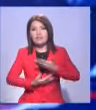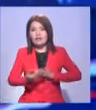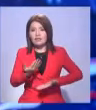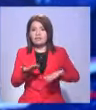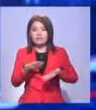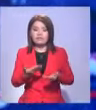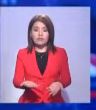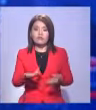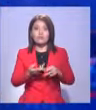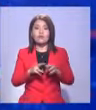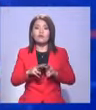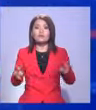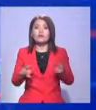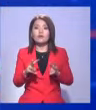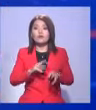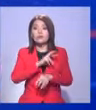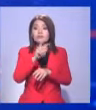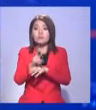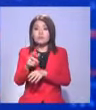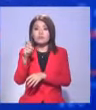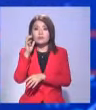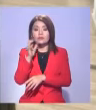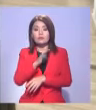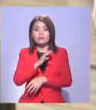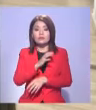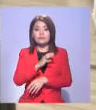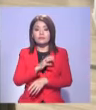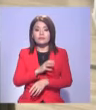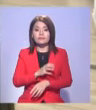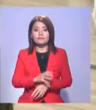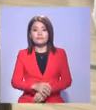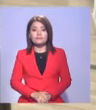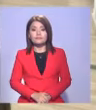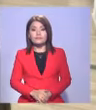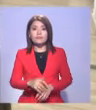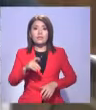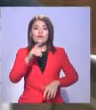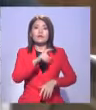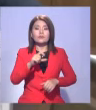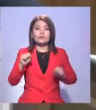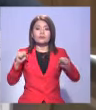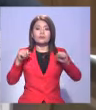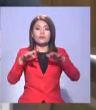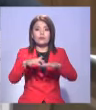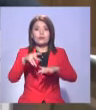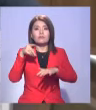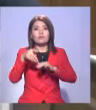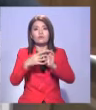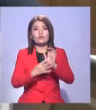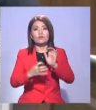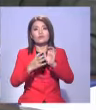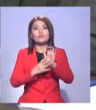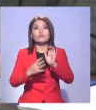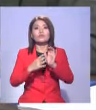Олардың өтініштерін мәжіліс депутаттары өңірге барып тыңдатты. Талабын айтып жиналған тұрғындар 1999 жылы банкрот